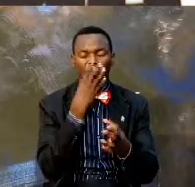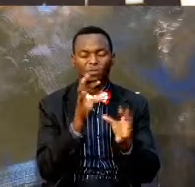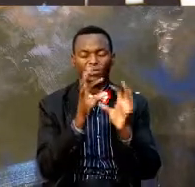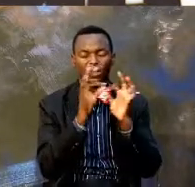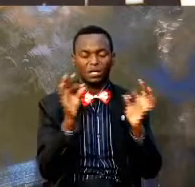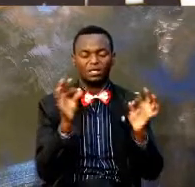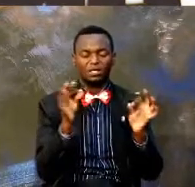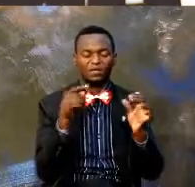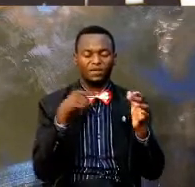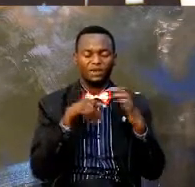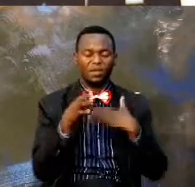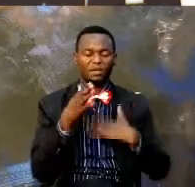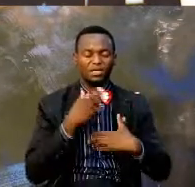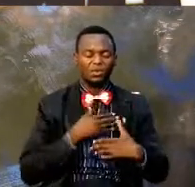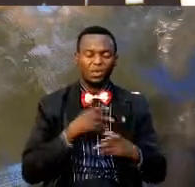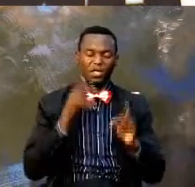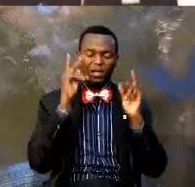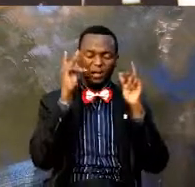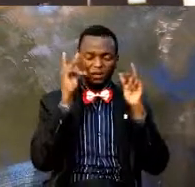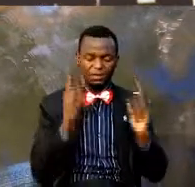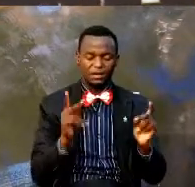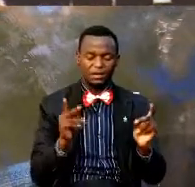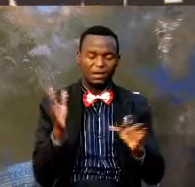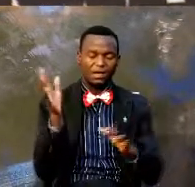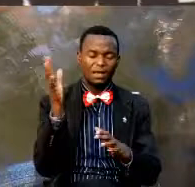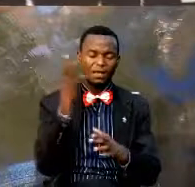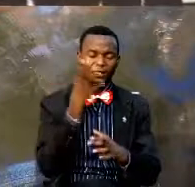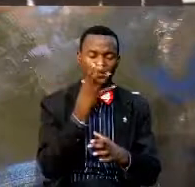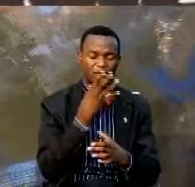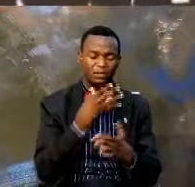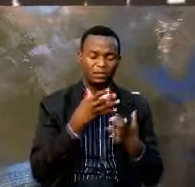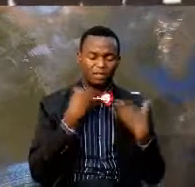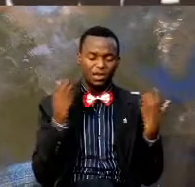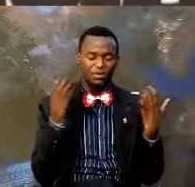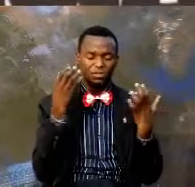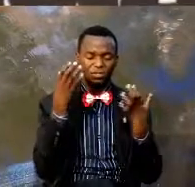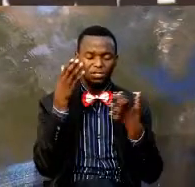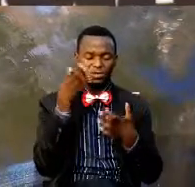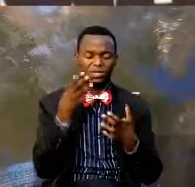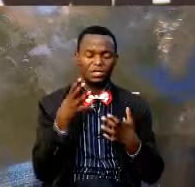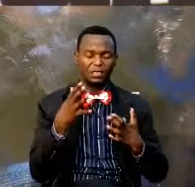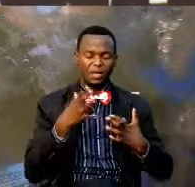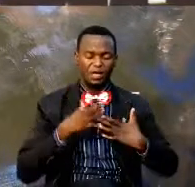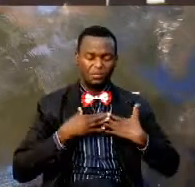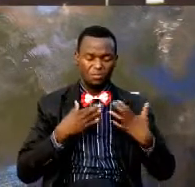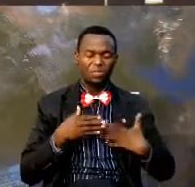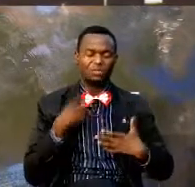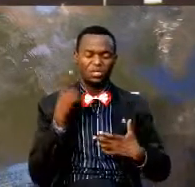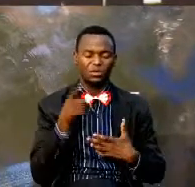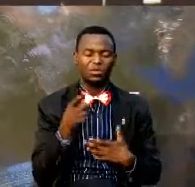yetu. Na kila sauti iliyoko hapa, kila pumzi